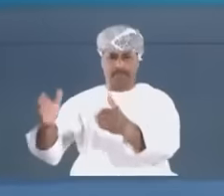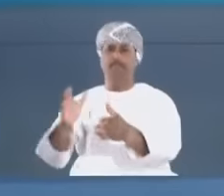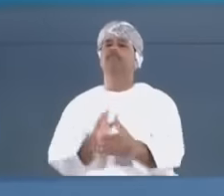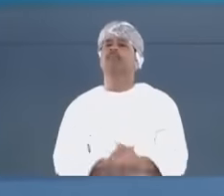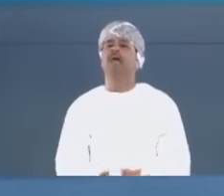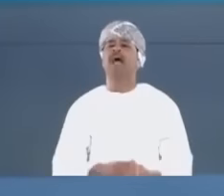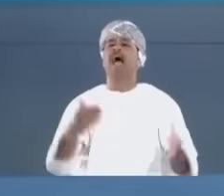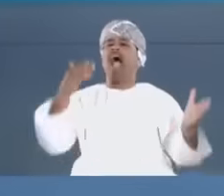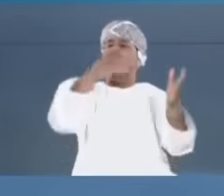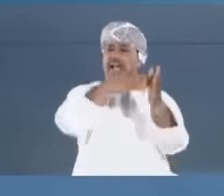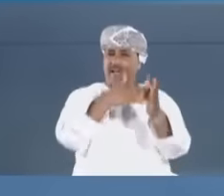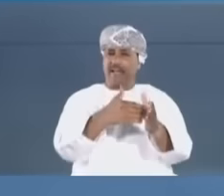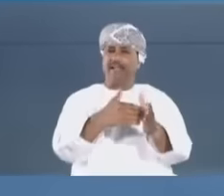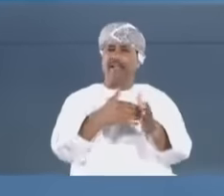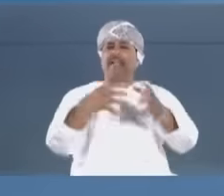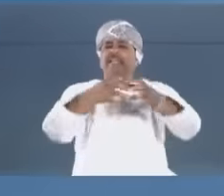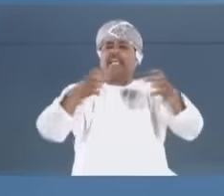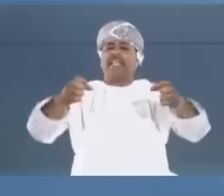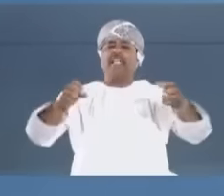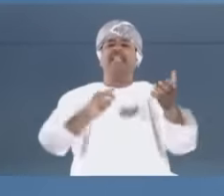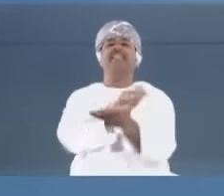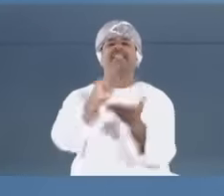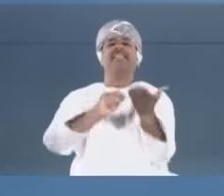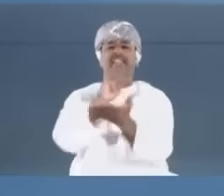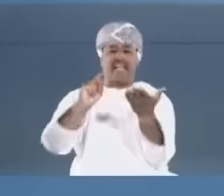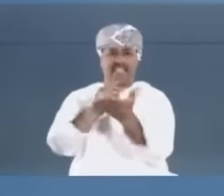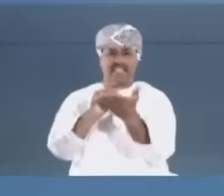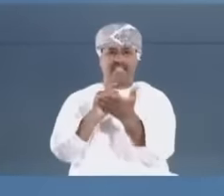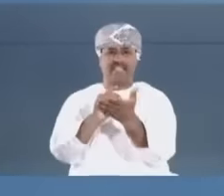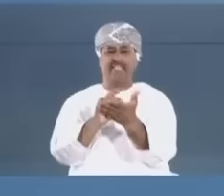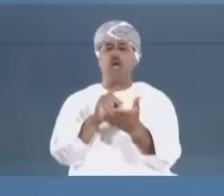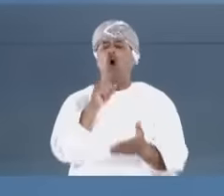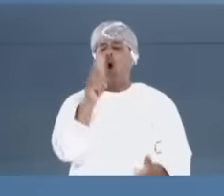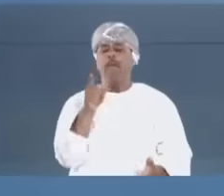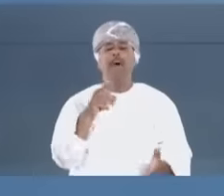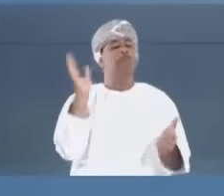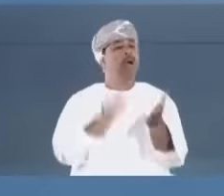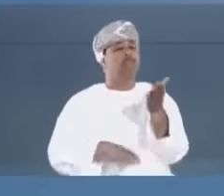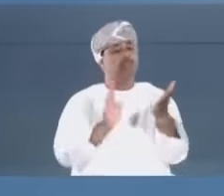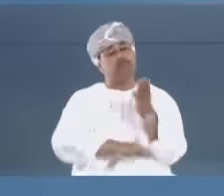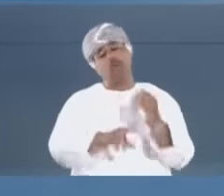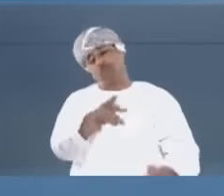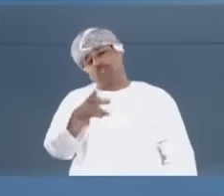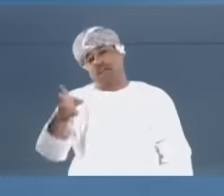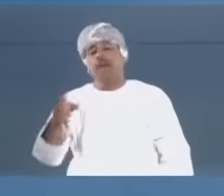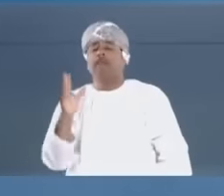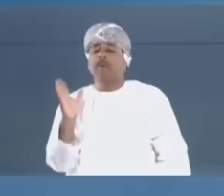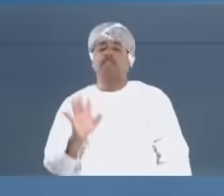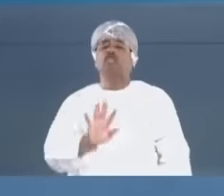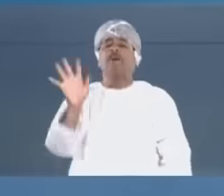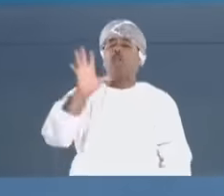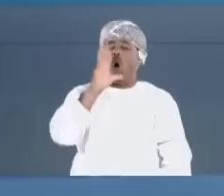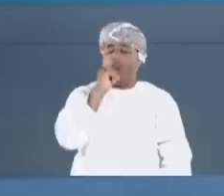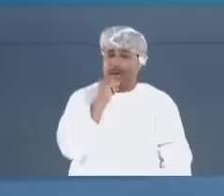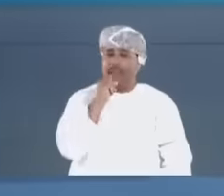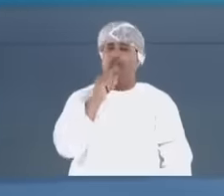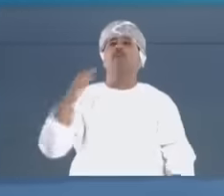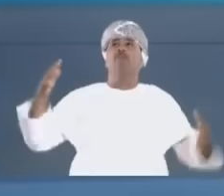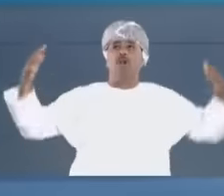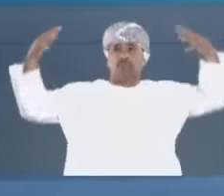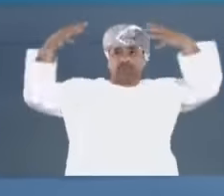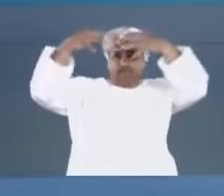تشير آخر تحاليل المركز الوطني للإنذار المبكر من المخاطر المتعددة إلى تأثر شمال السلطنة بأخدود